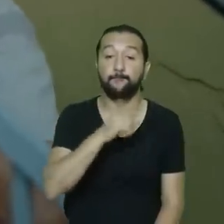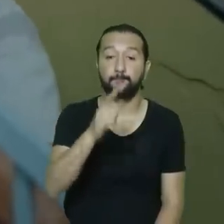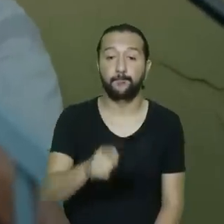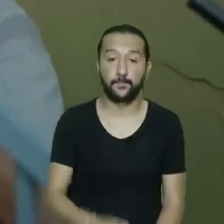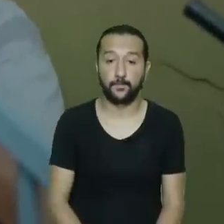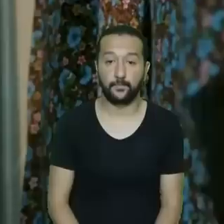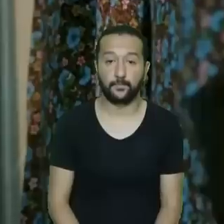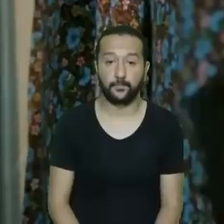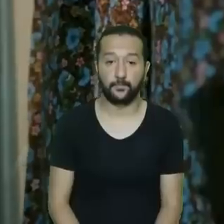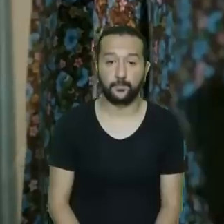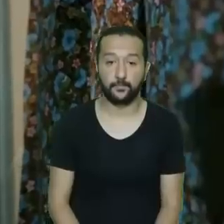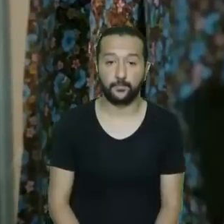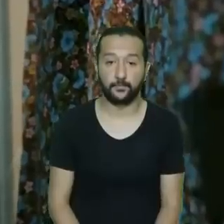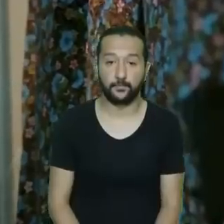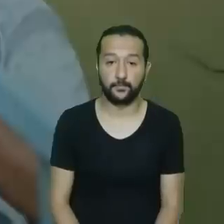Abi.